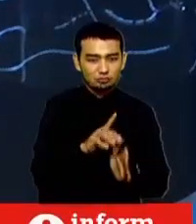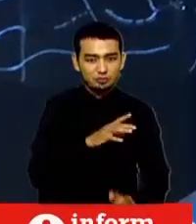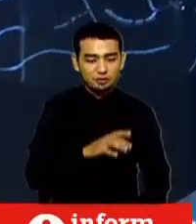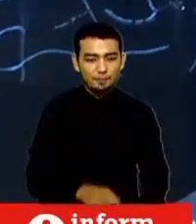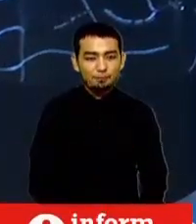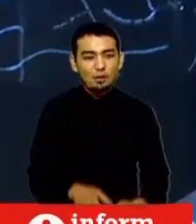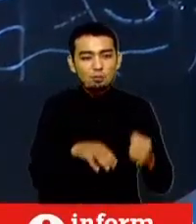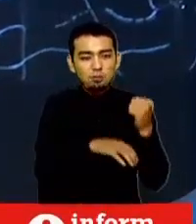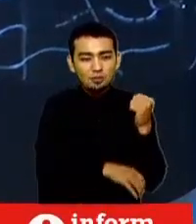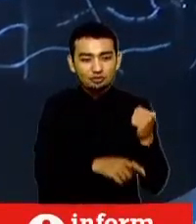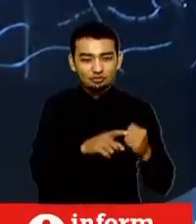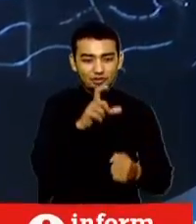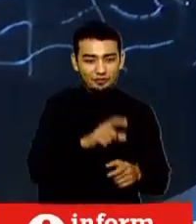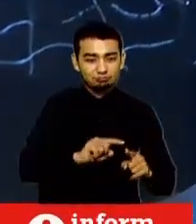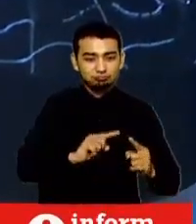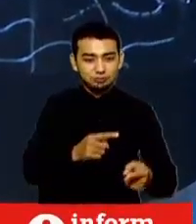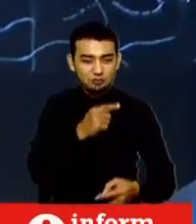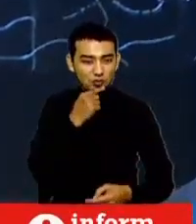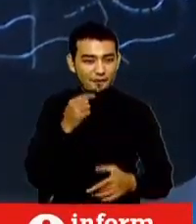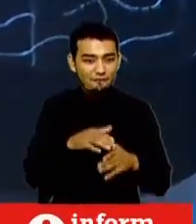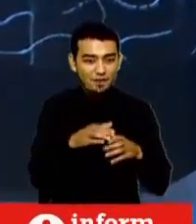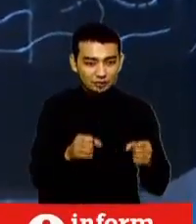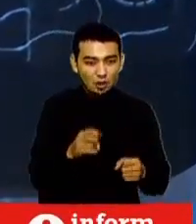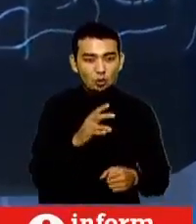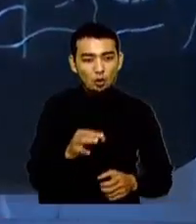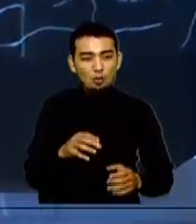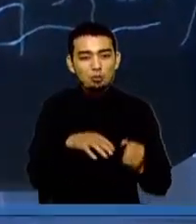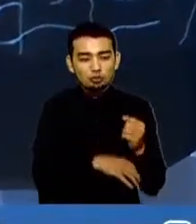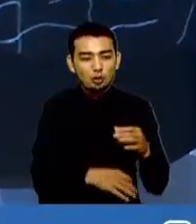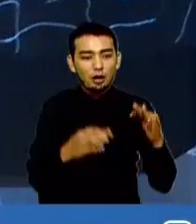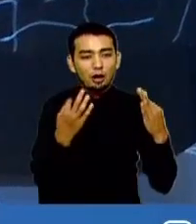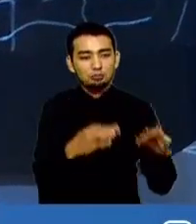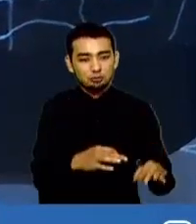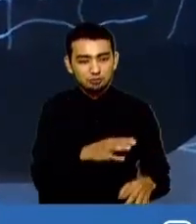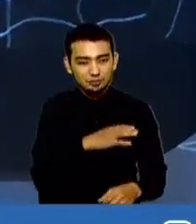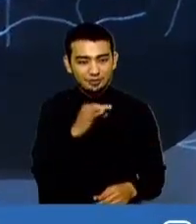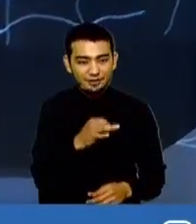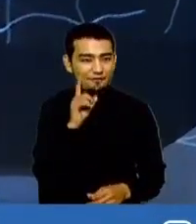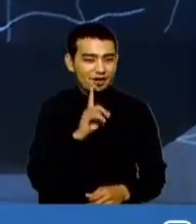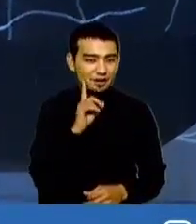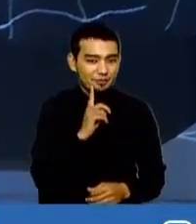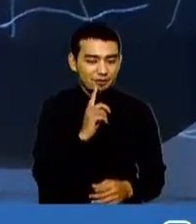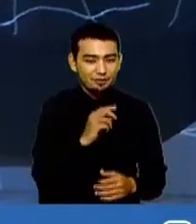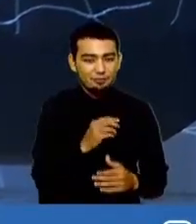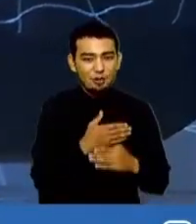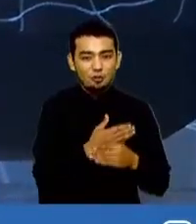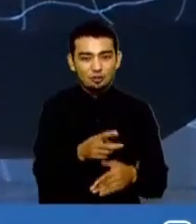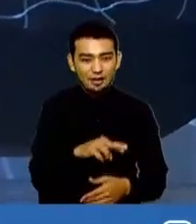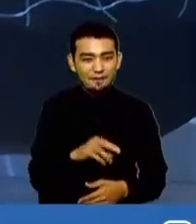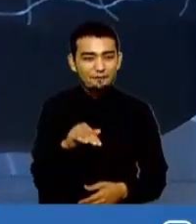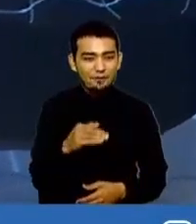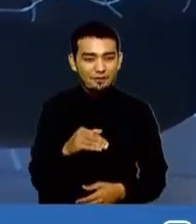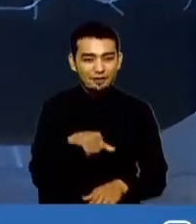позже подозреваемого задержали российские власти но потом отпустили в связи с предоставлением ему временного убежища в феврале